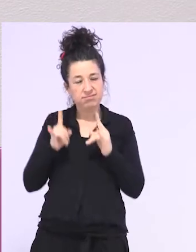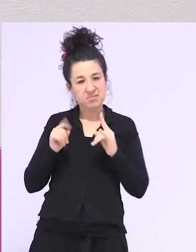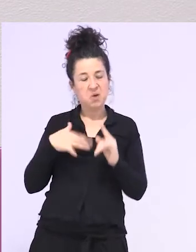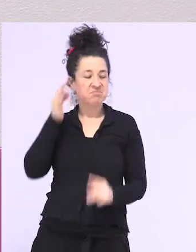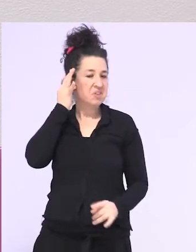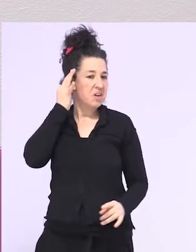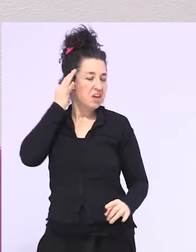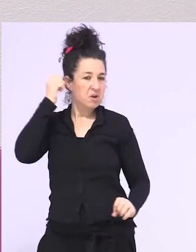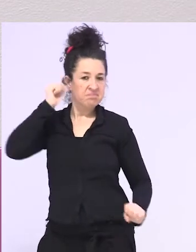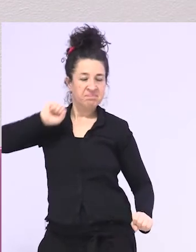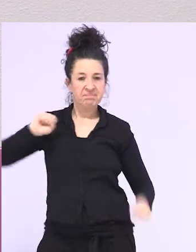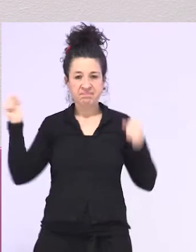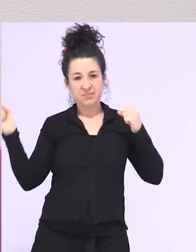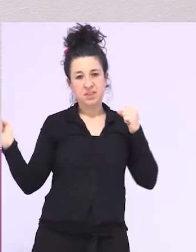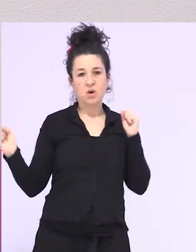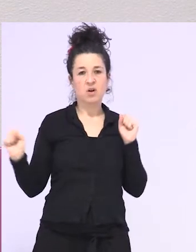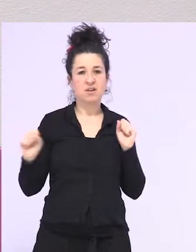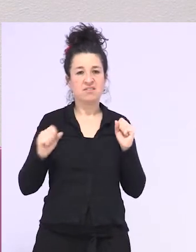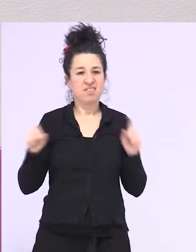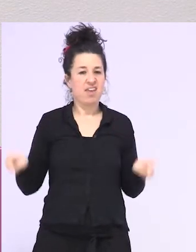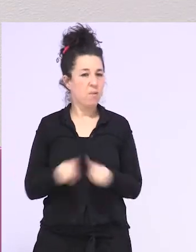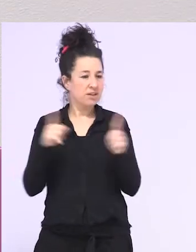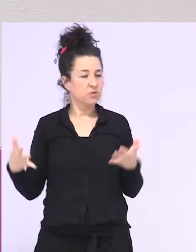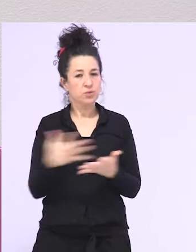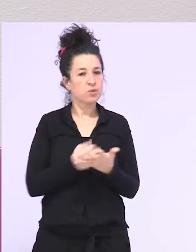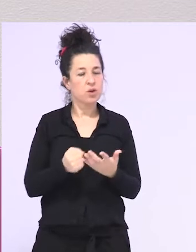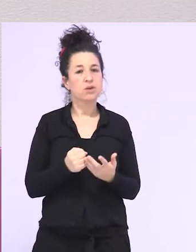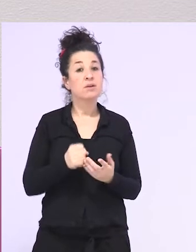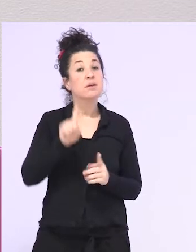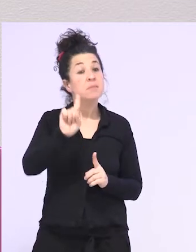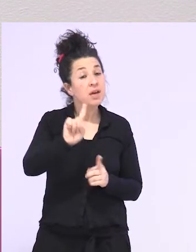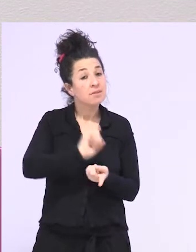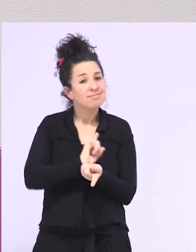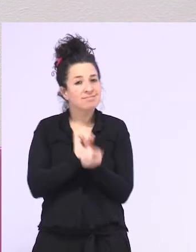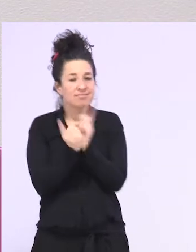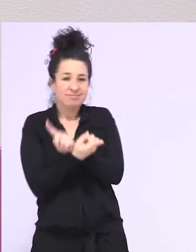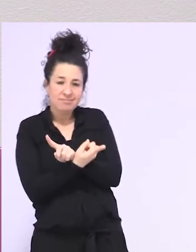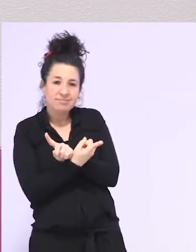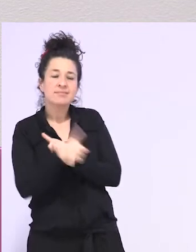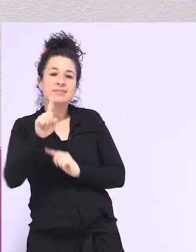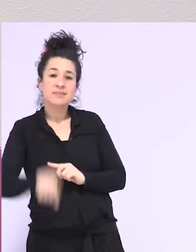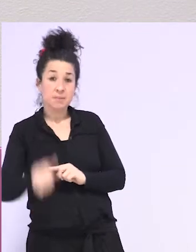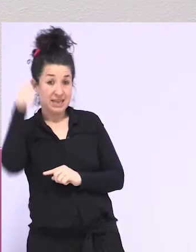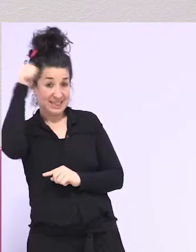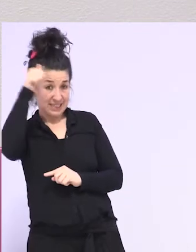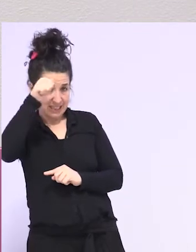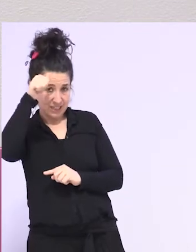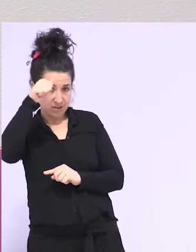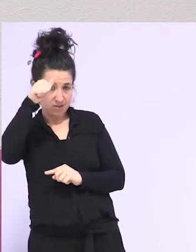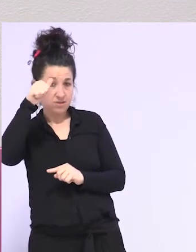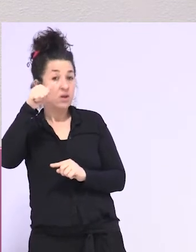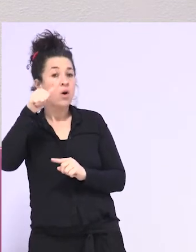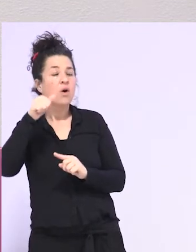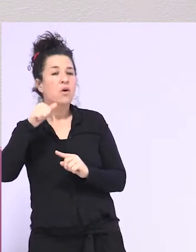despetxatua, eta alderantziz, badaude gizonen sexu jokaerari buruz ikasita dauzkagun